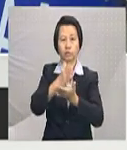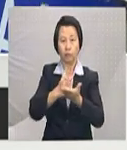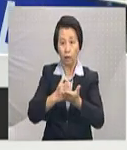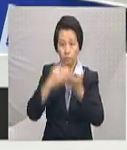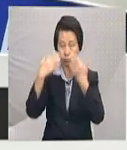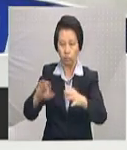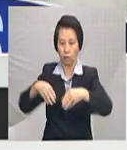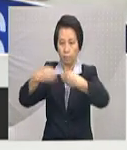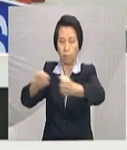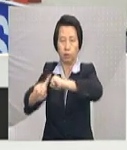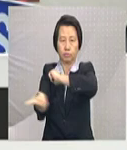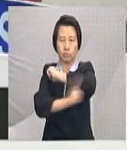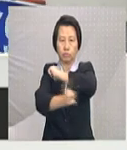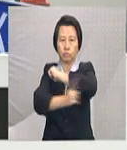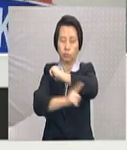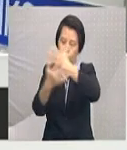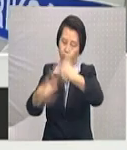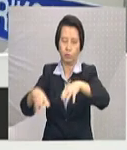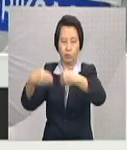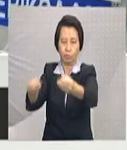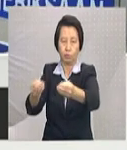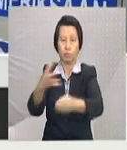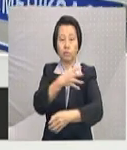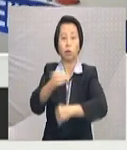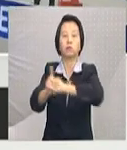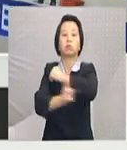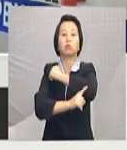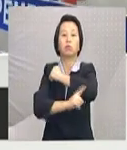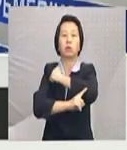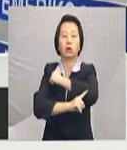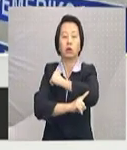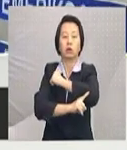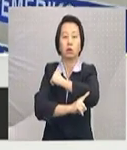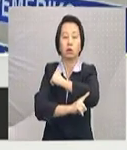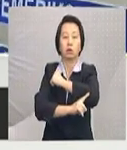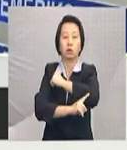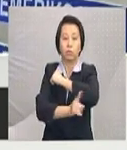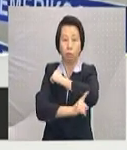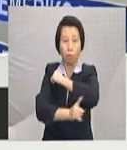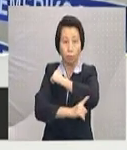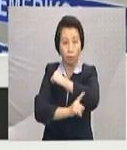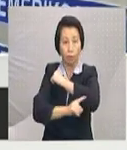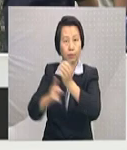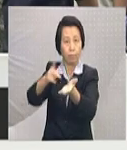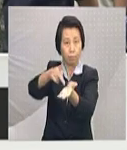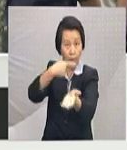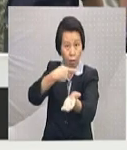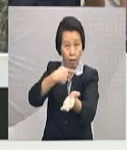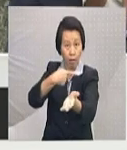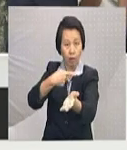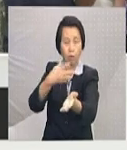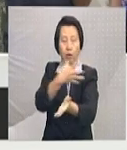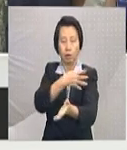pun dijatuhkan hukuman, dan hukuman bukan setakat berupa denda